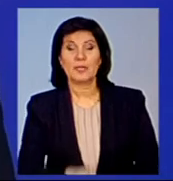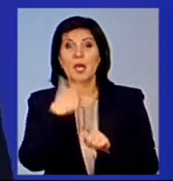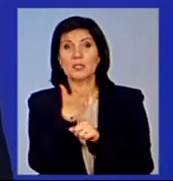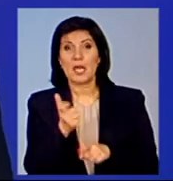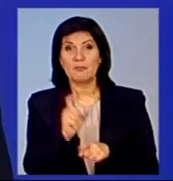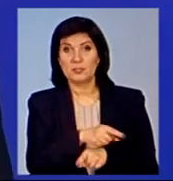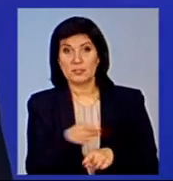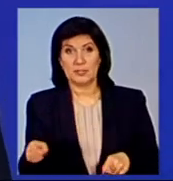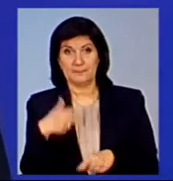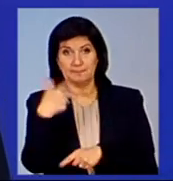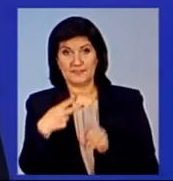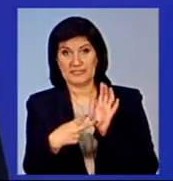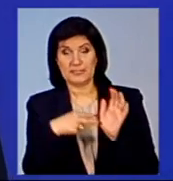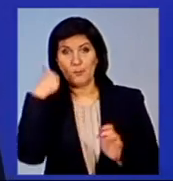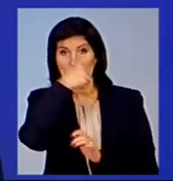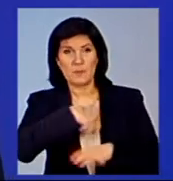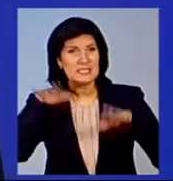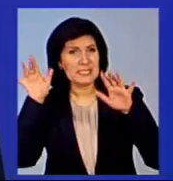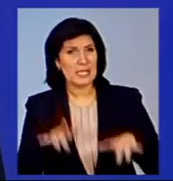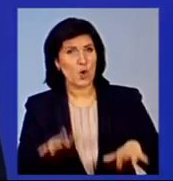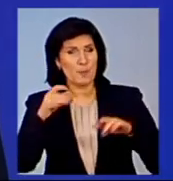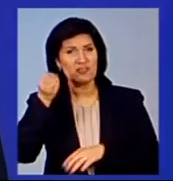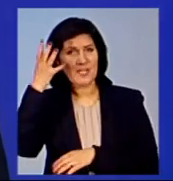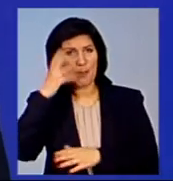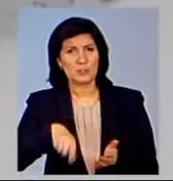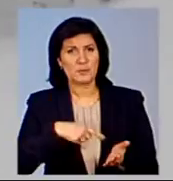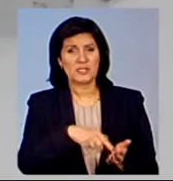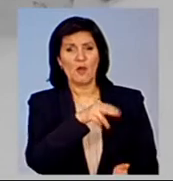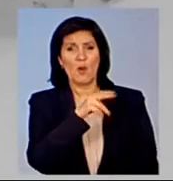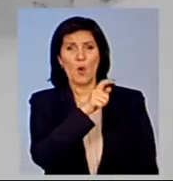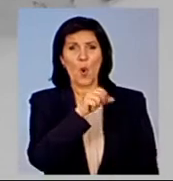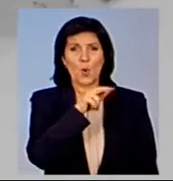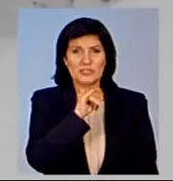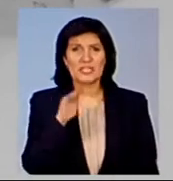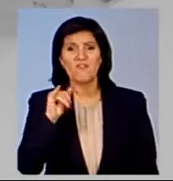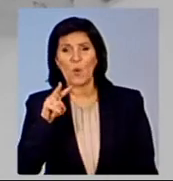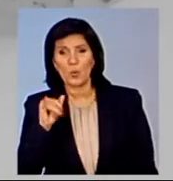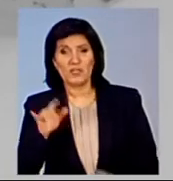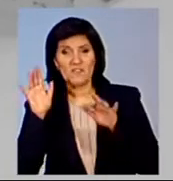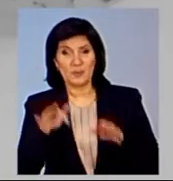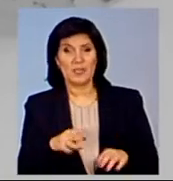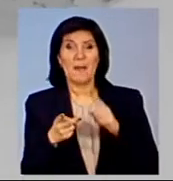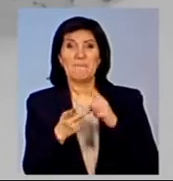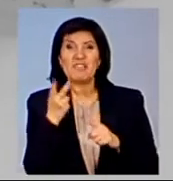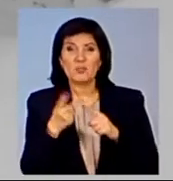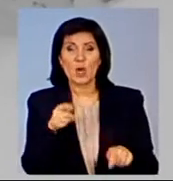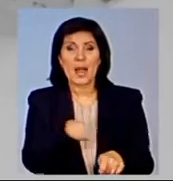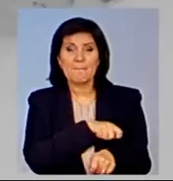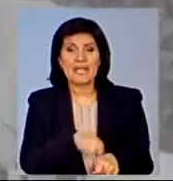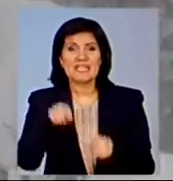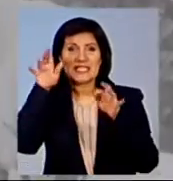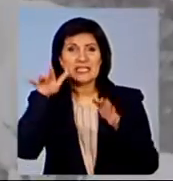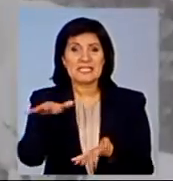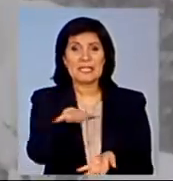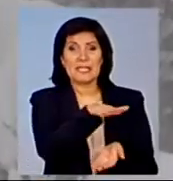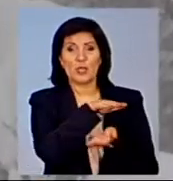Найбільше за останні 37 років снігопад у японських містах Хокусан та Фукуї. Там випало понад 1,5 метра снігу.